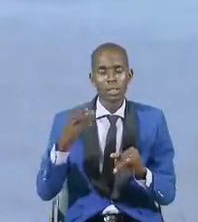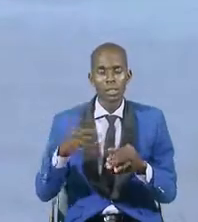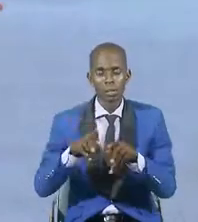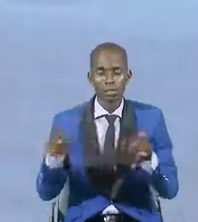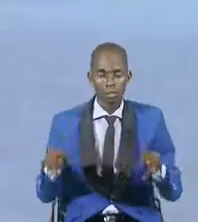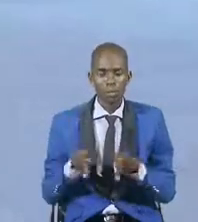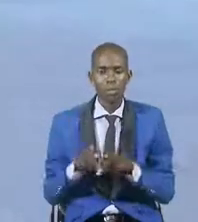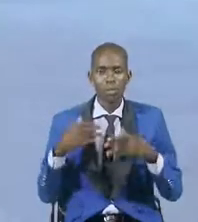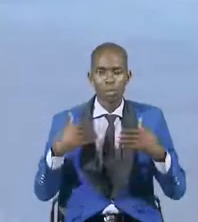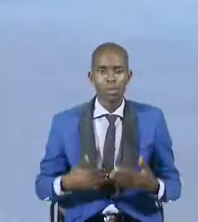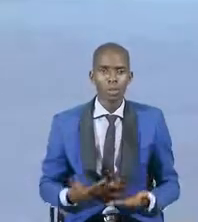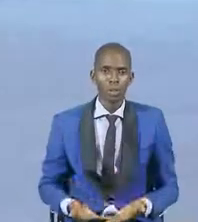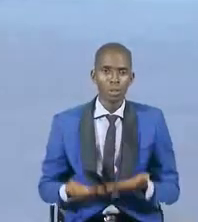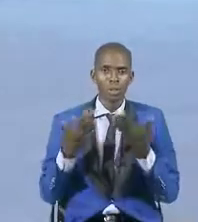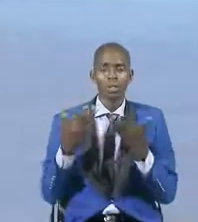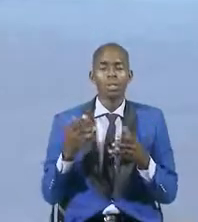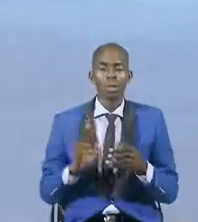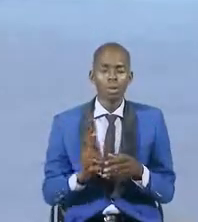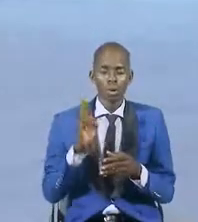ressuscitée. Alors